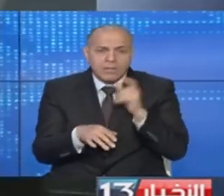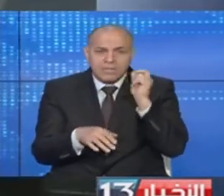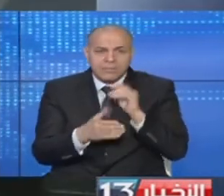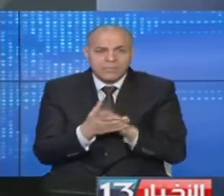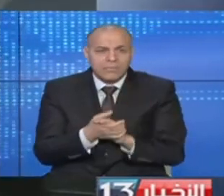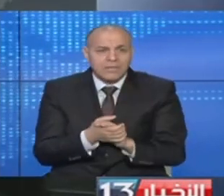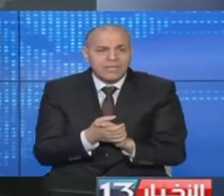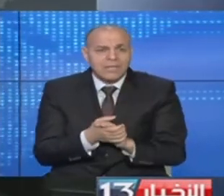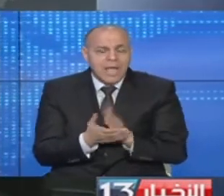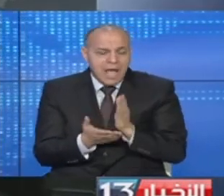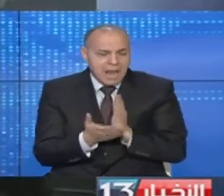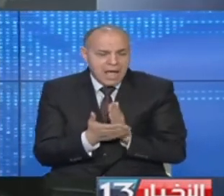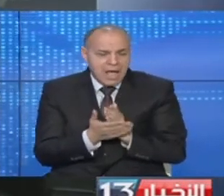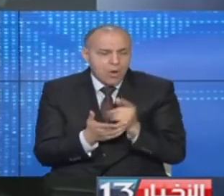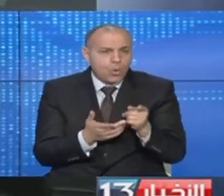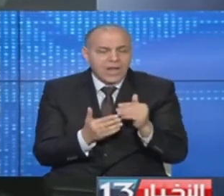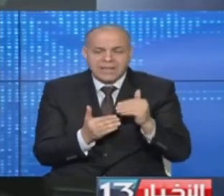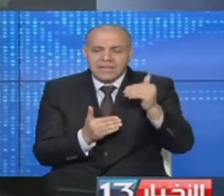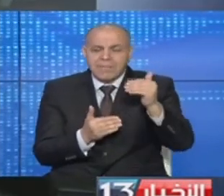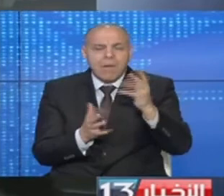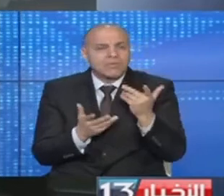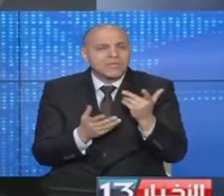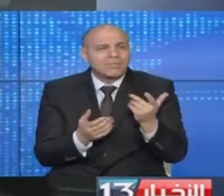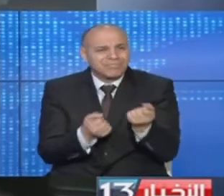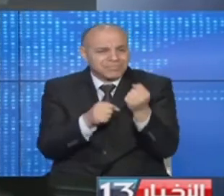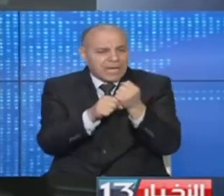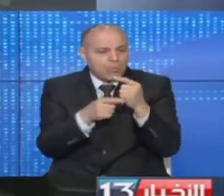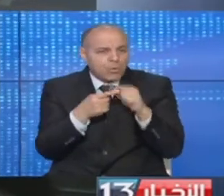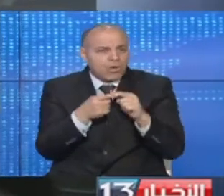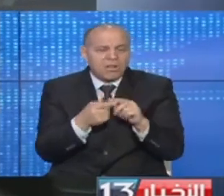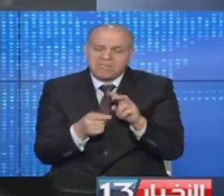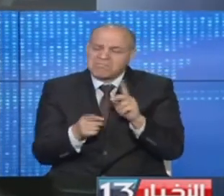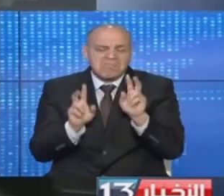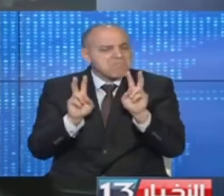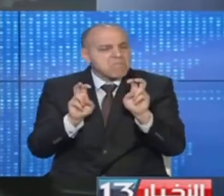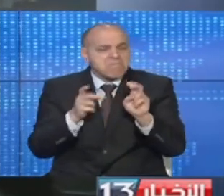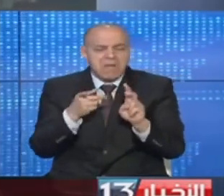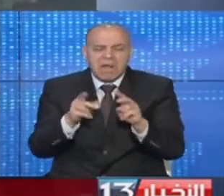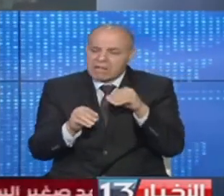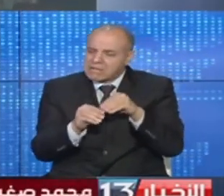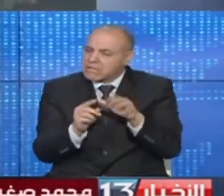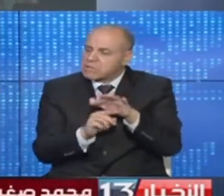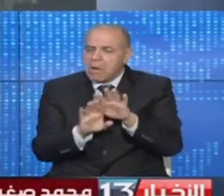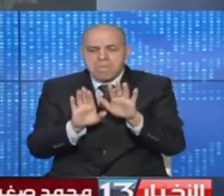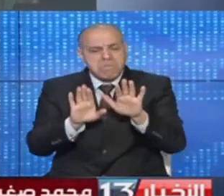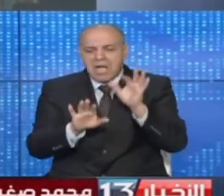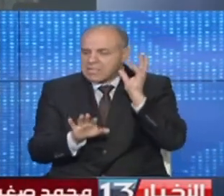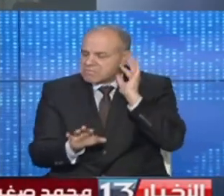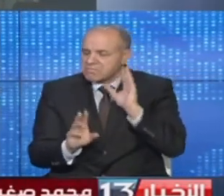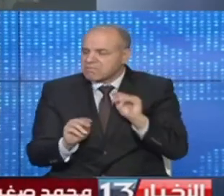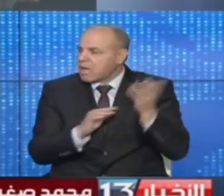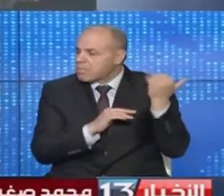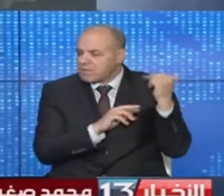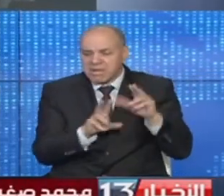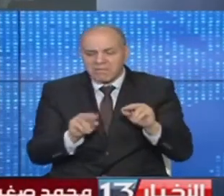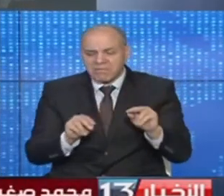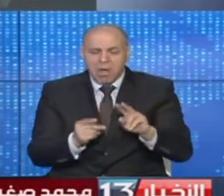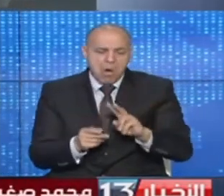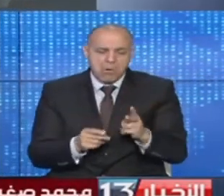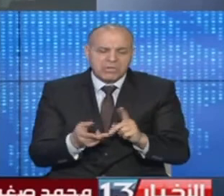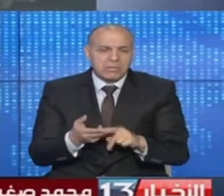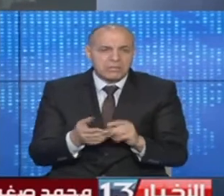تبقى الاستحقاقات في علاقة بالتنمية هي لم يتغير المشهد الاقتصادي والاجتماعي في جهة القصرين، بل